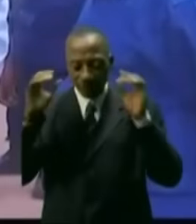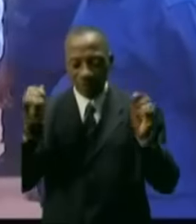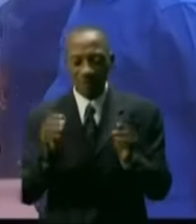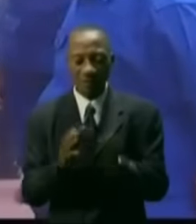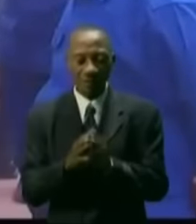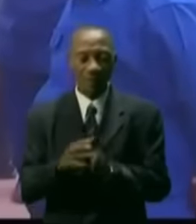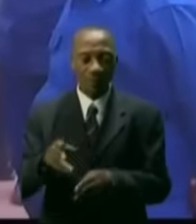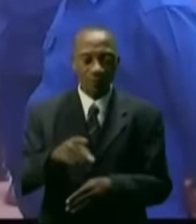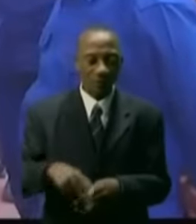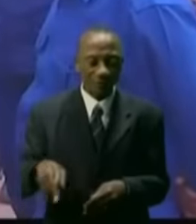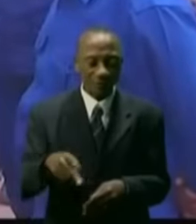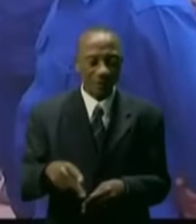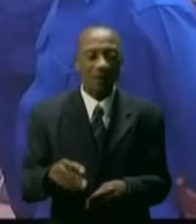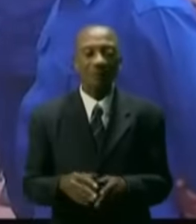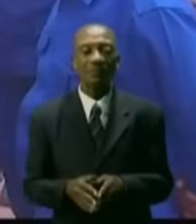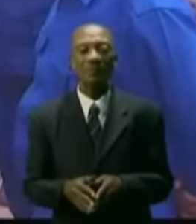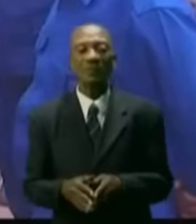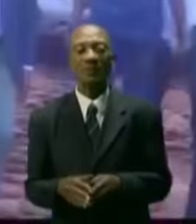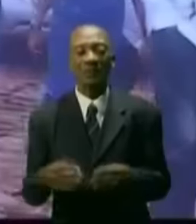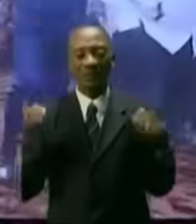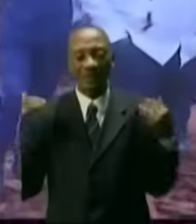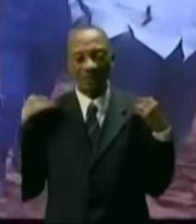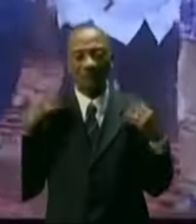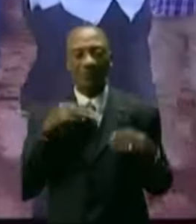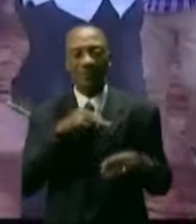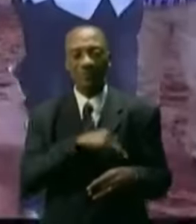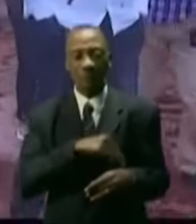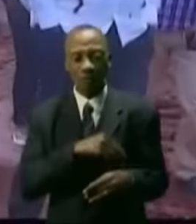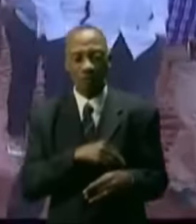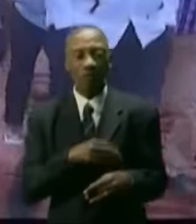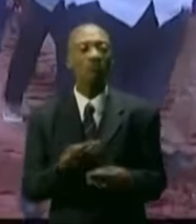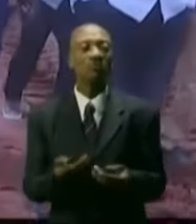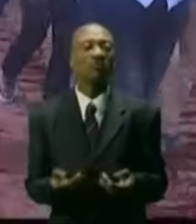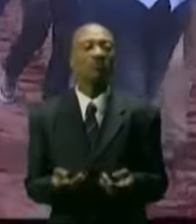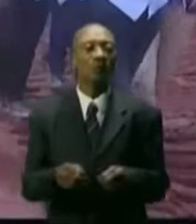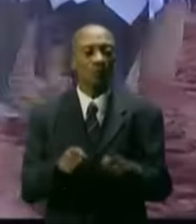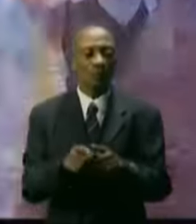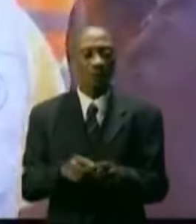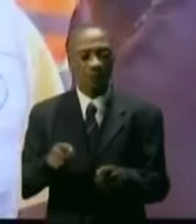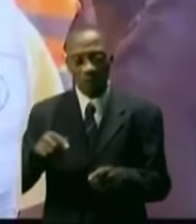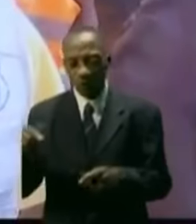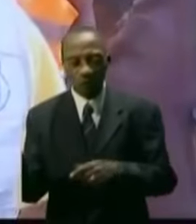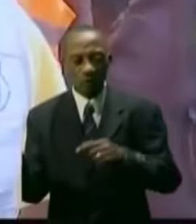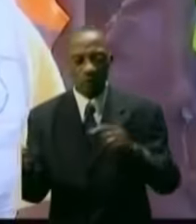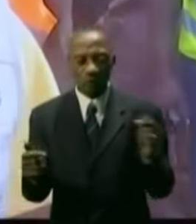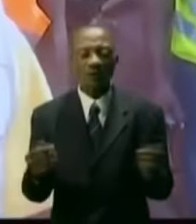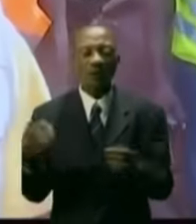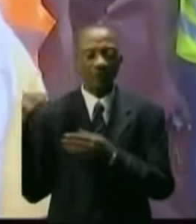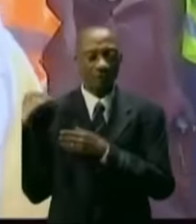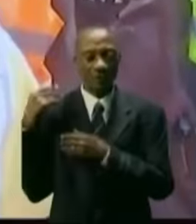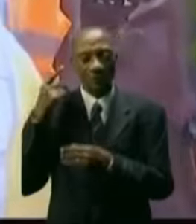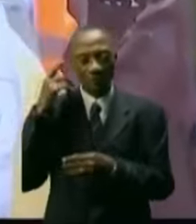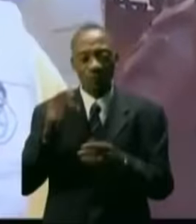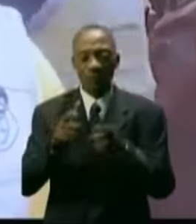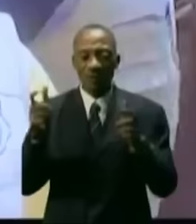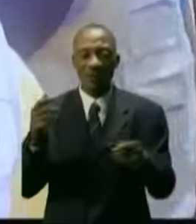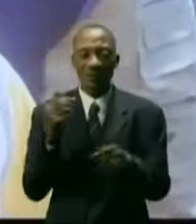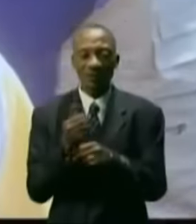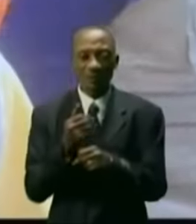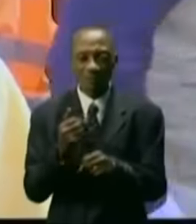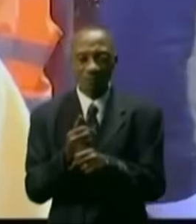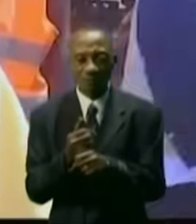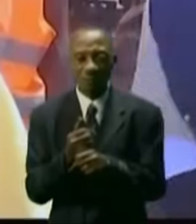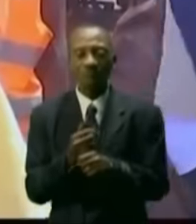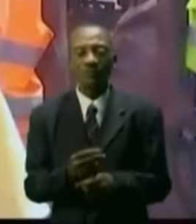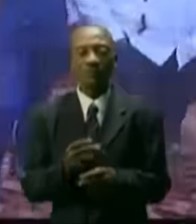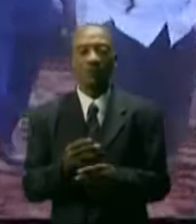provinciale, du chef des missions de surveillance de l'Agence congolaise des grands travaux, les bureaux techniques de contrôle